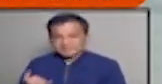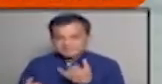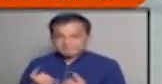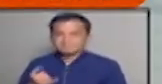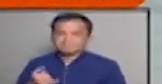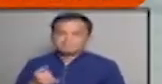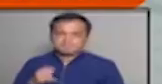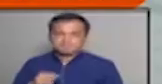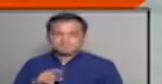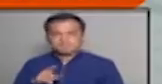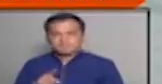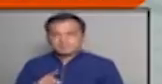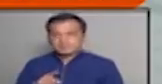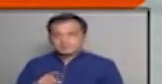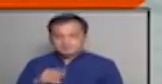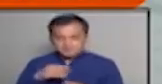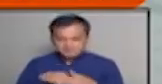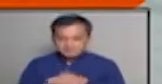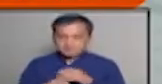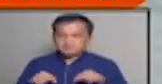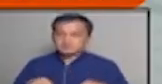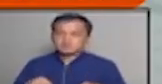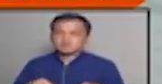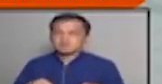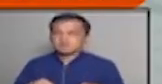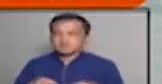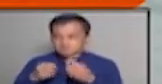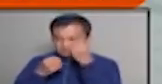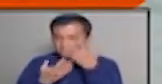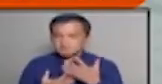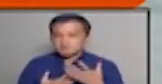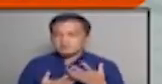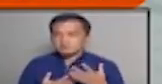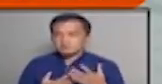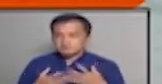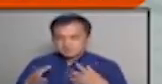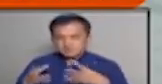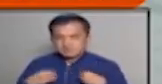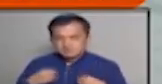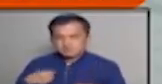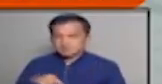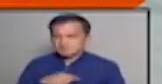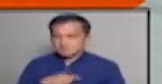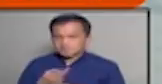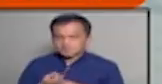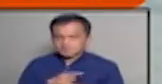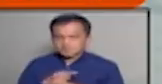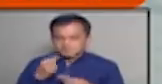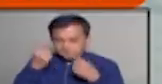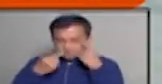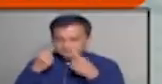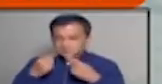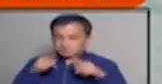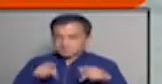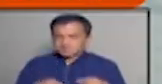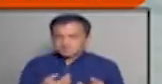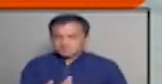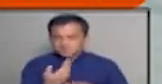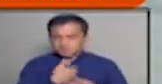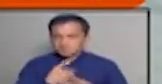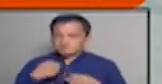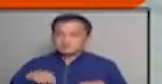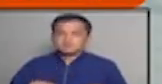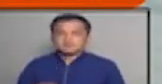Papa. Kapapasok lang po na impormasyon na tanggap namin, from a concerned citizen, pumunta ho dito sa